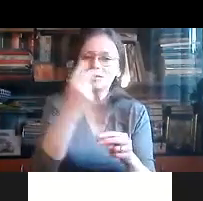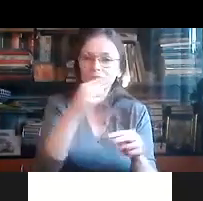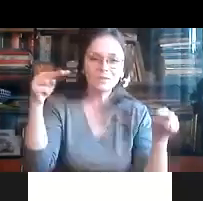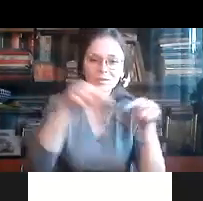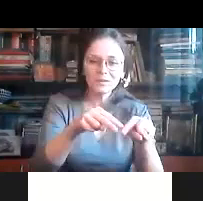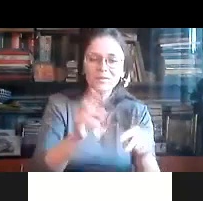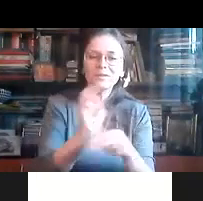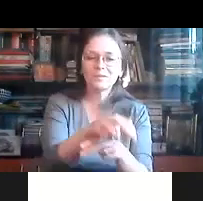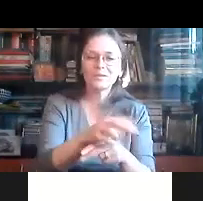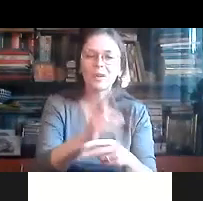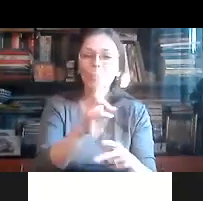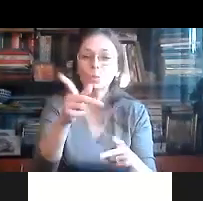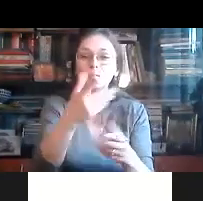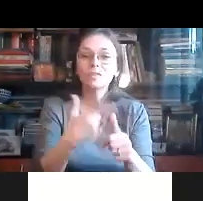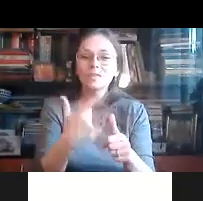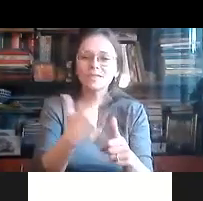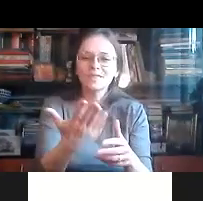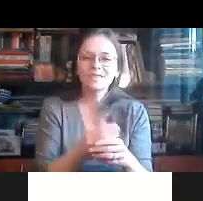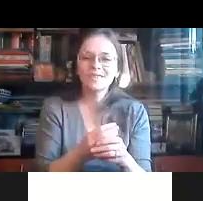узнаем.